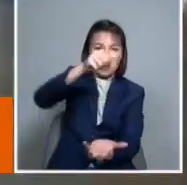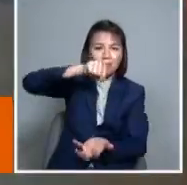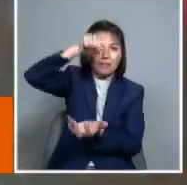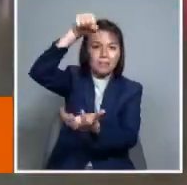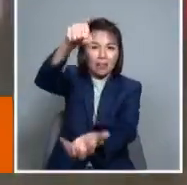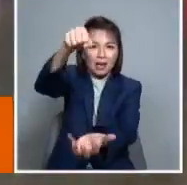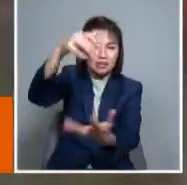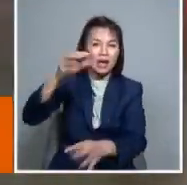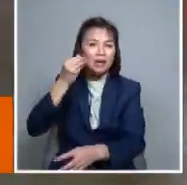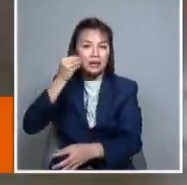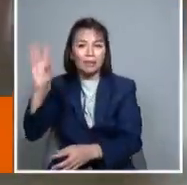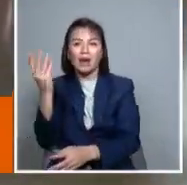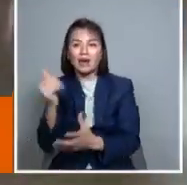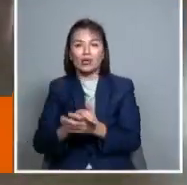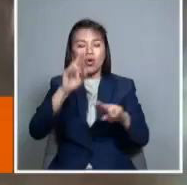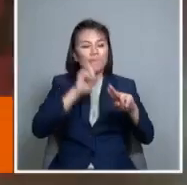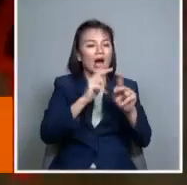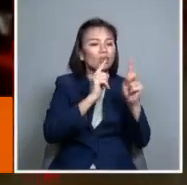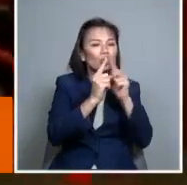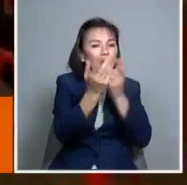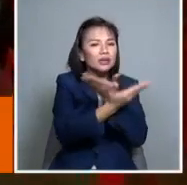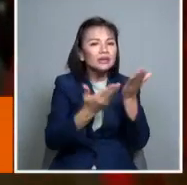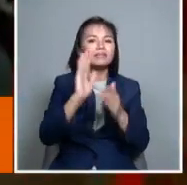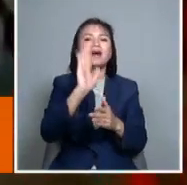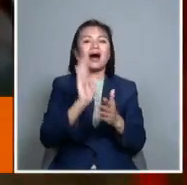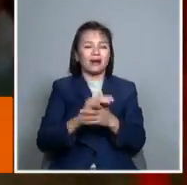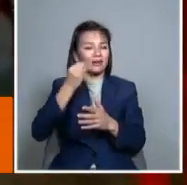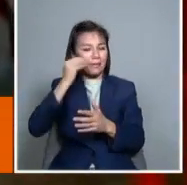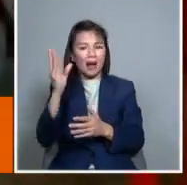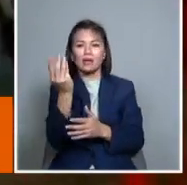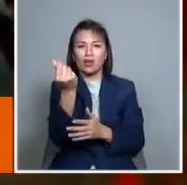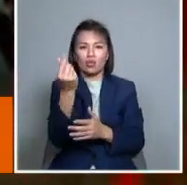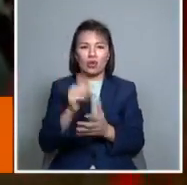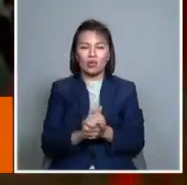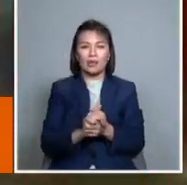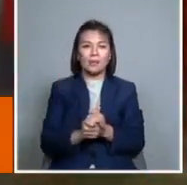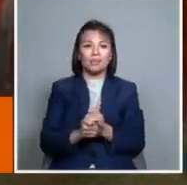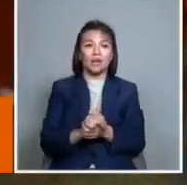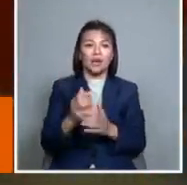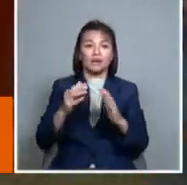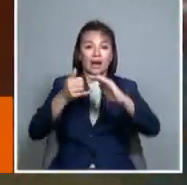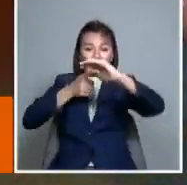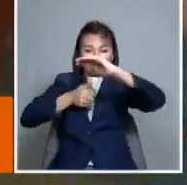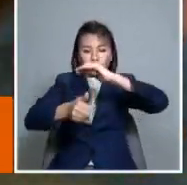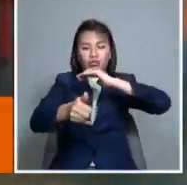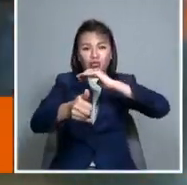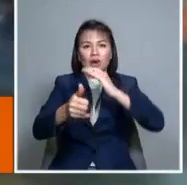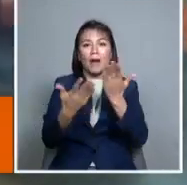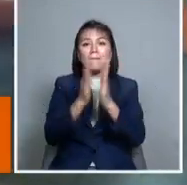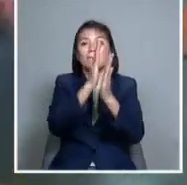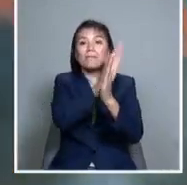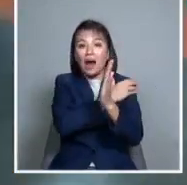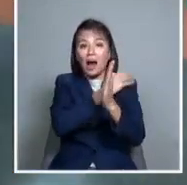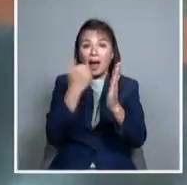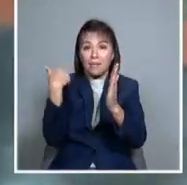กลับมาทันทีนะครับไม่นั่งรวมกลุ่มกันเมาส์แบบนี้ปีนี้ก็ไม่มีให้เห็นนะครับส่วนทางเข้าศาลาการเปรียญทั้งวัดก็ได้จัดพระพุทธรูป